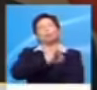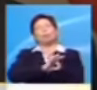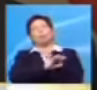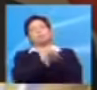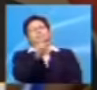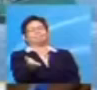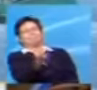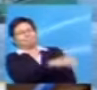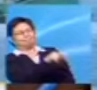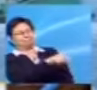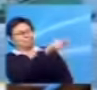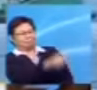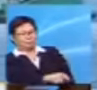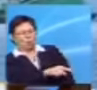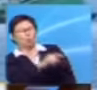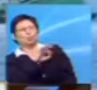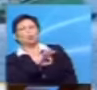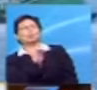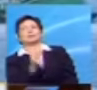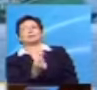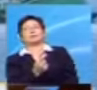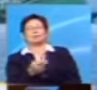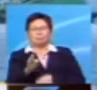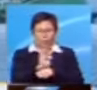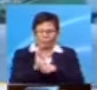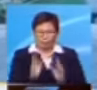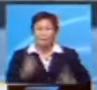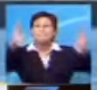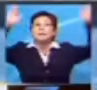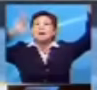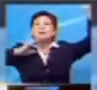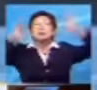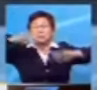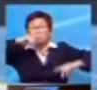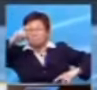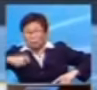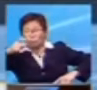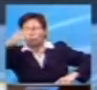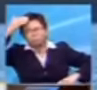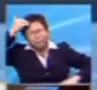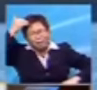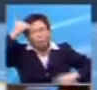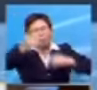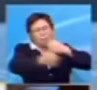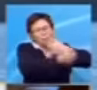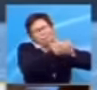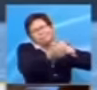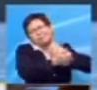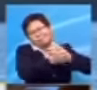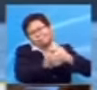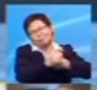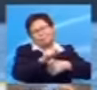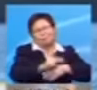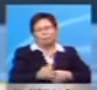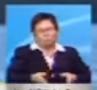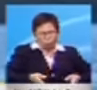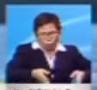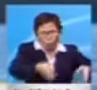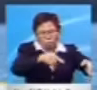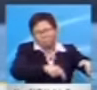di satu pihak sa menurut beliau pedagang-pedagang Malaysia sepatutnya mengetahui risiko tinggi menggunakan